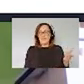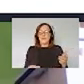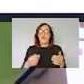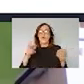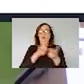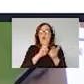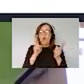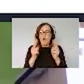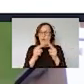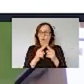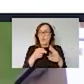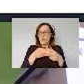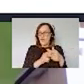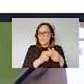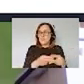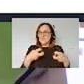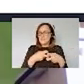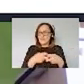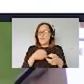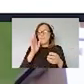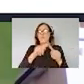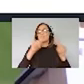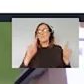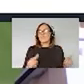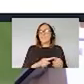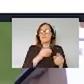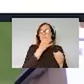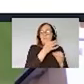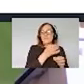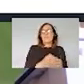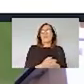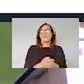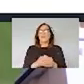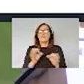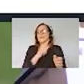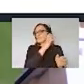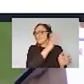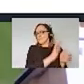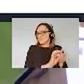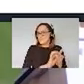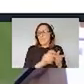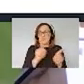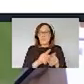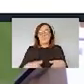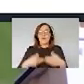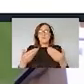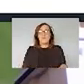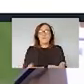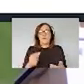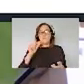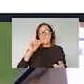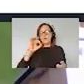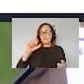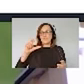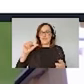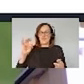kontakt poprzez narzędzia internetowe, potem tablice, na końcu były quizy i tutaj Państwo rysujecie. I dałam jeszcze podcast, bo ktoś pytał o podcast.